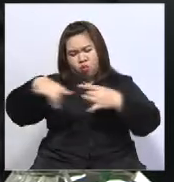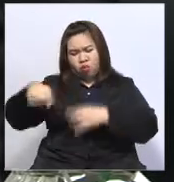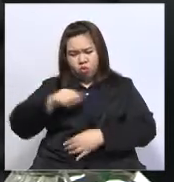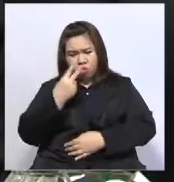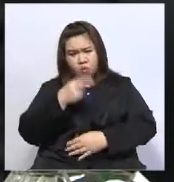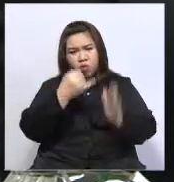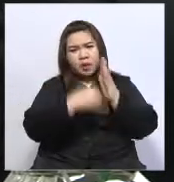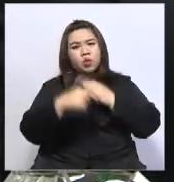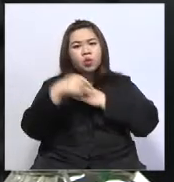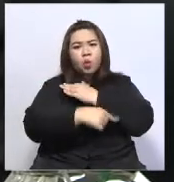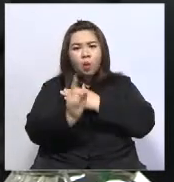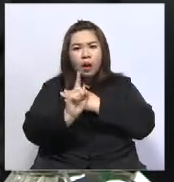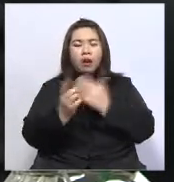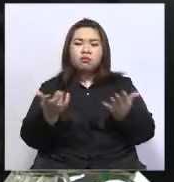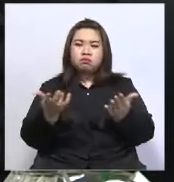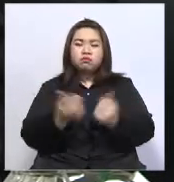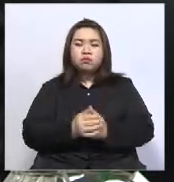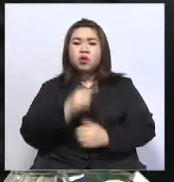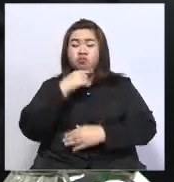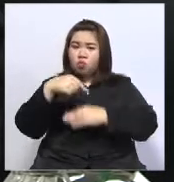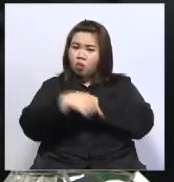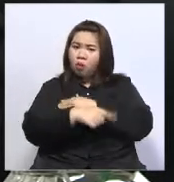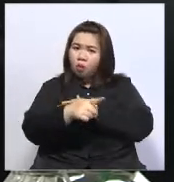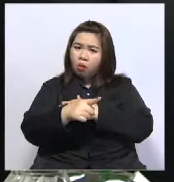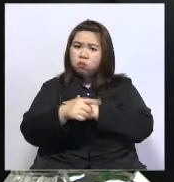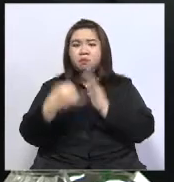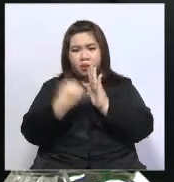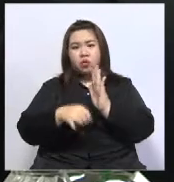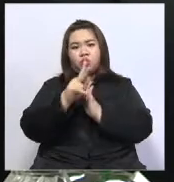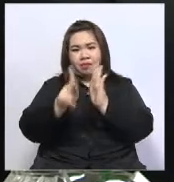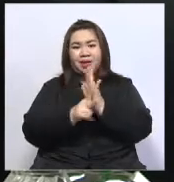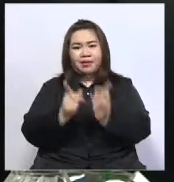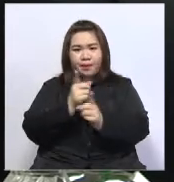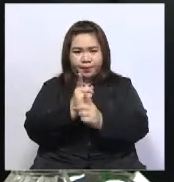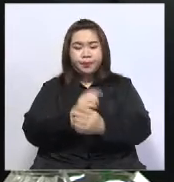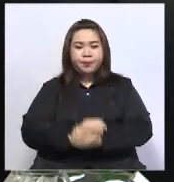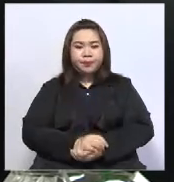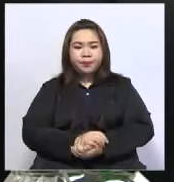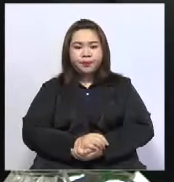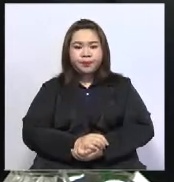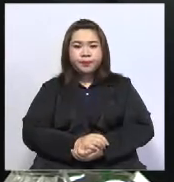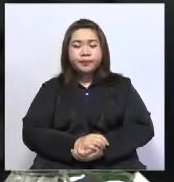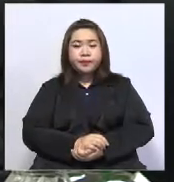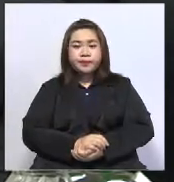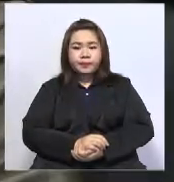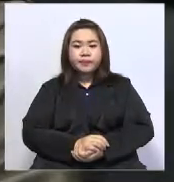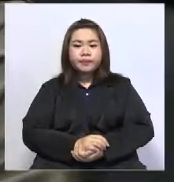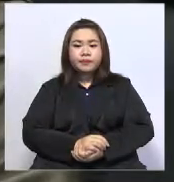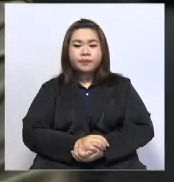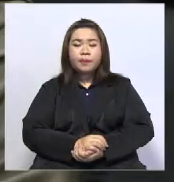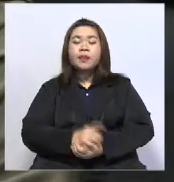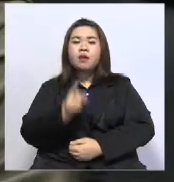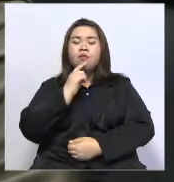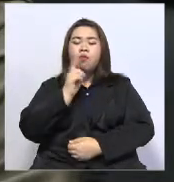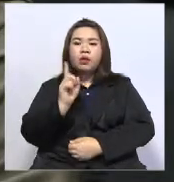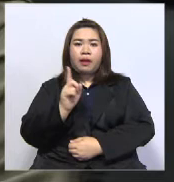ามันทุจริตหรือไม่มันโกงหรือไม่นะครับถ้ามันโกงมันทุจริตก็ว่ากันตามกฎหมายเขียนฮะ นี่นะครับประเด็นว่